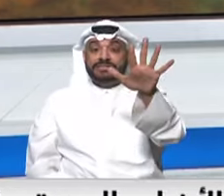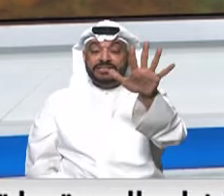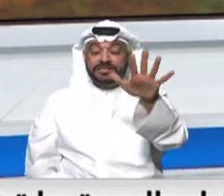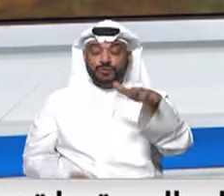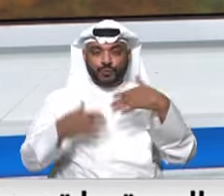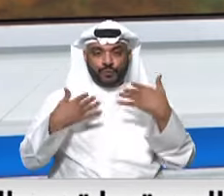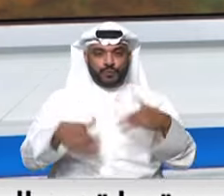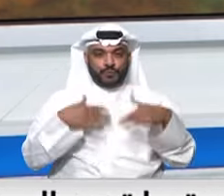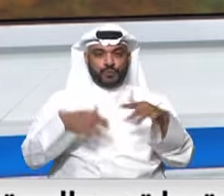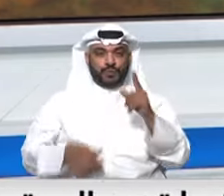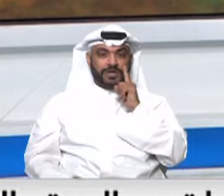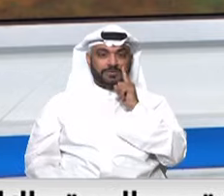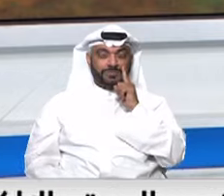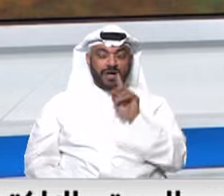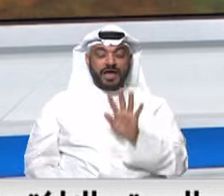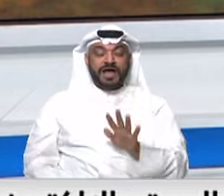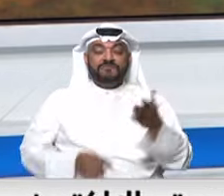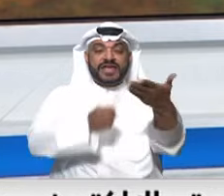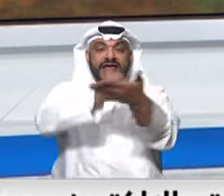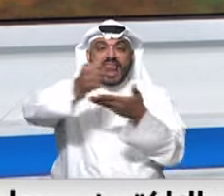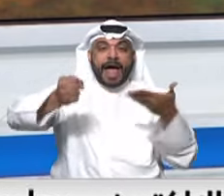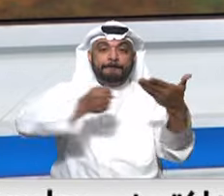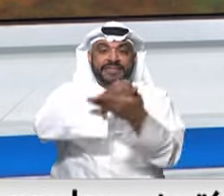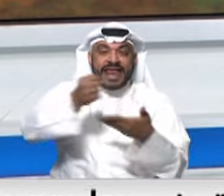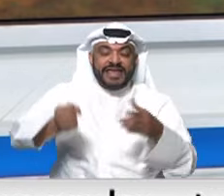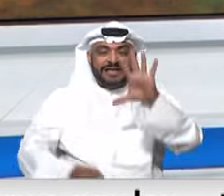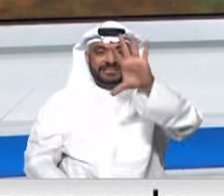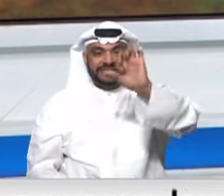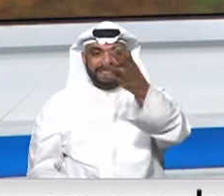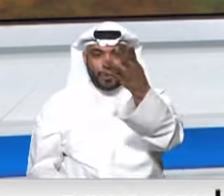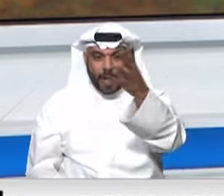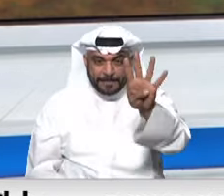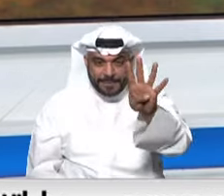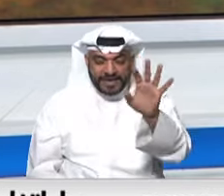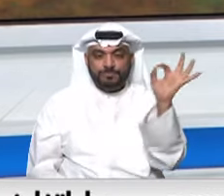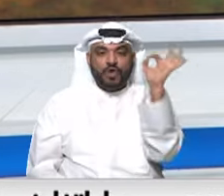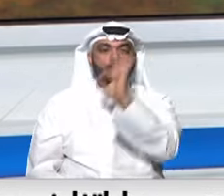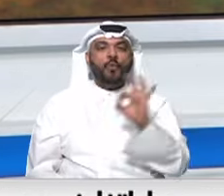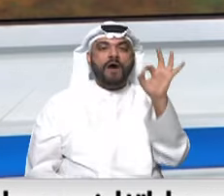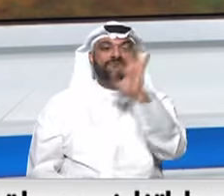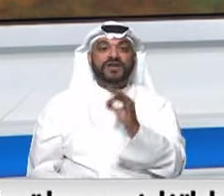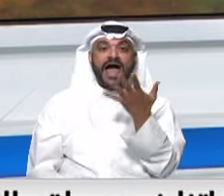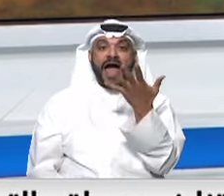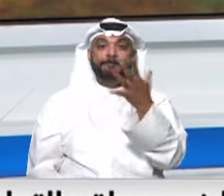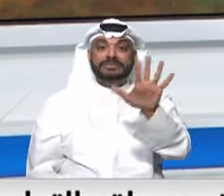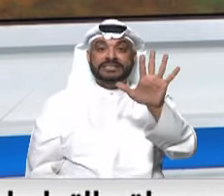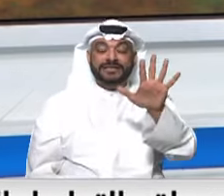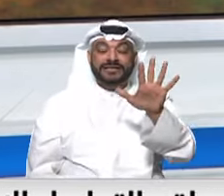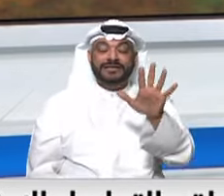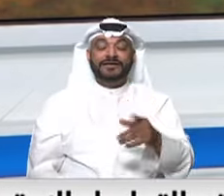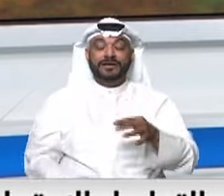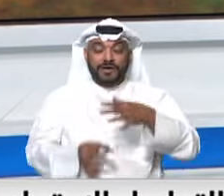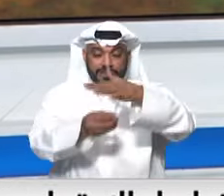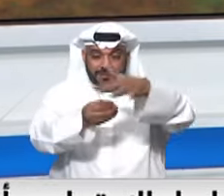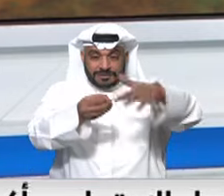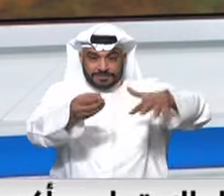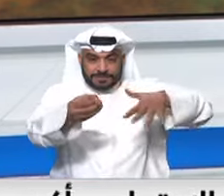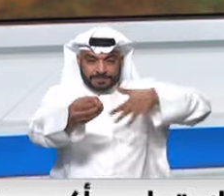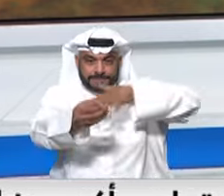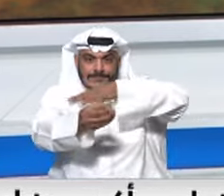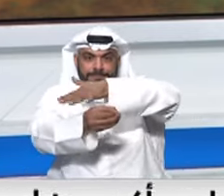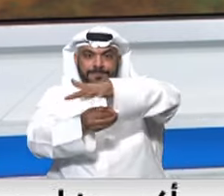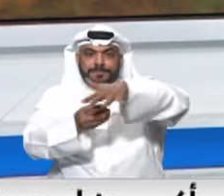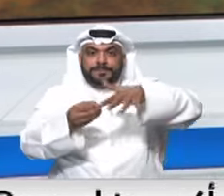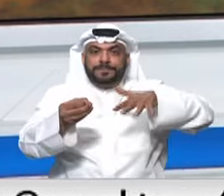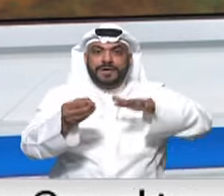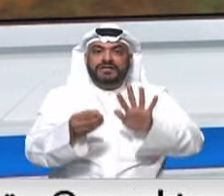مئوية، شمال البلاد في مزارع العبدلي 49، جنوبا في مزارع وفرة 50 درجة مئوية، مناطق الساحلية والجزر